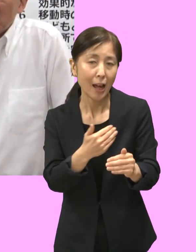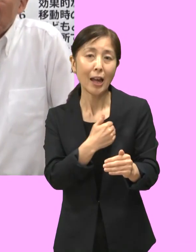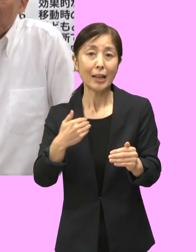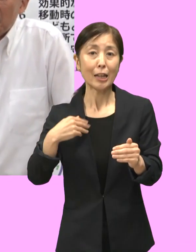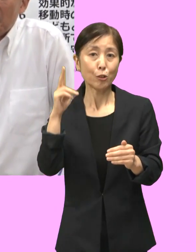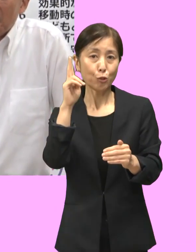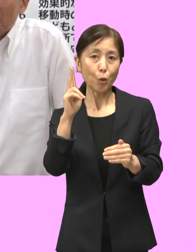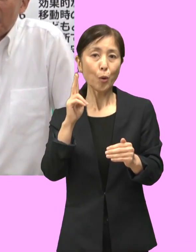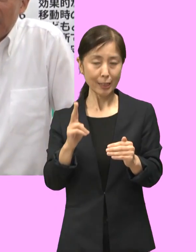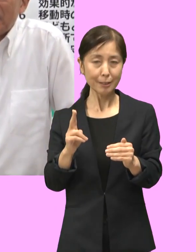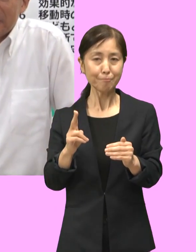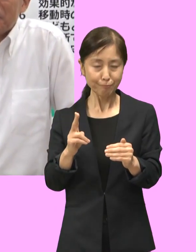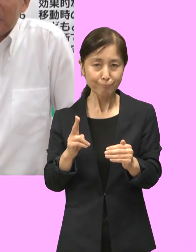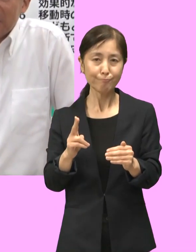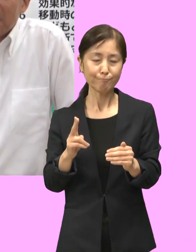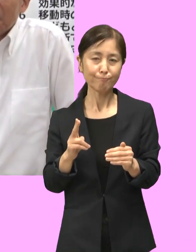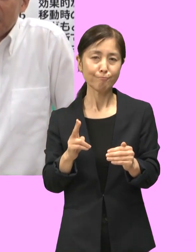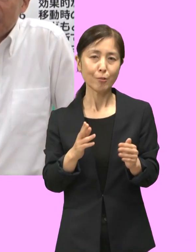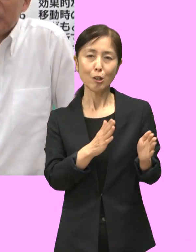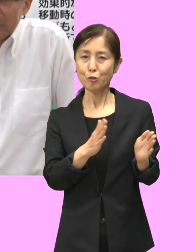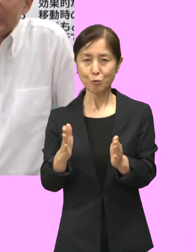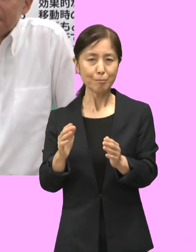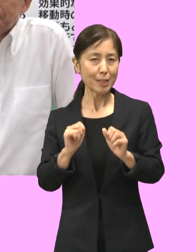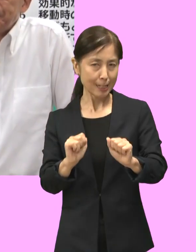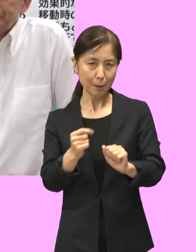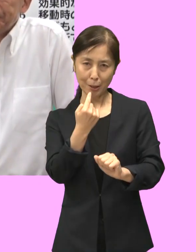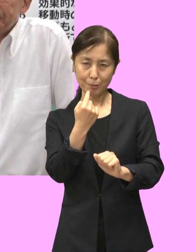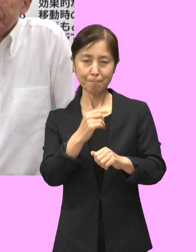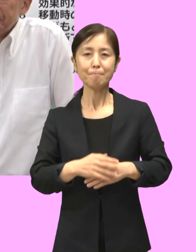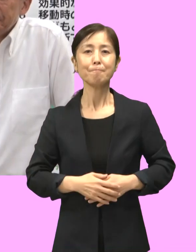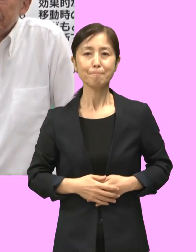を円滑に進めていきたいというふうに思います。